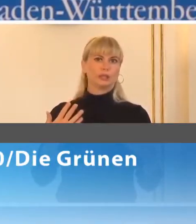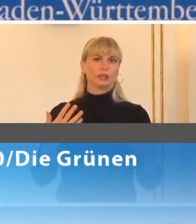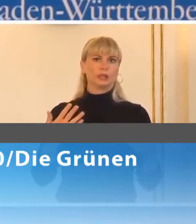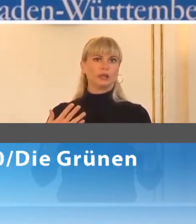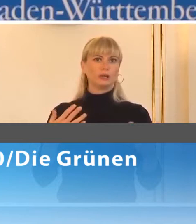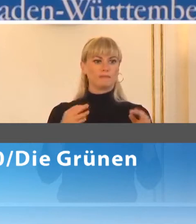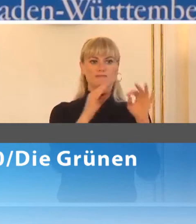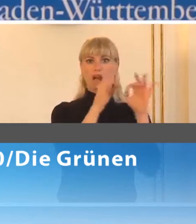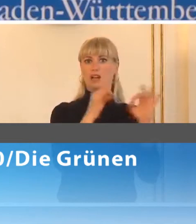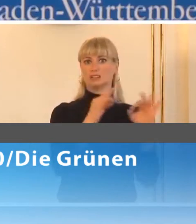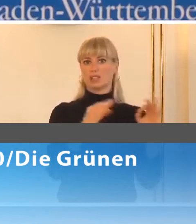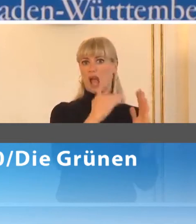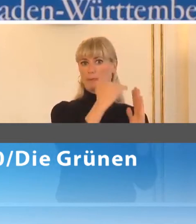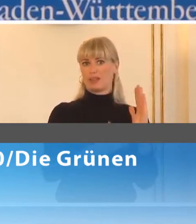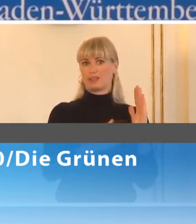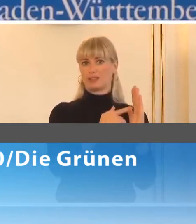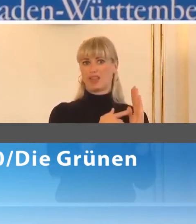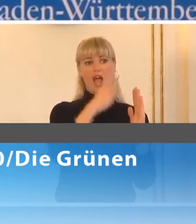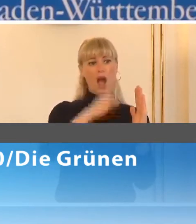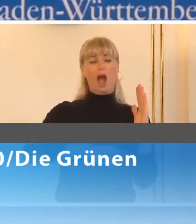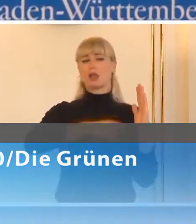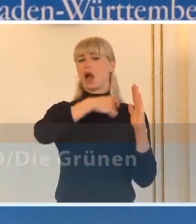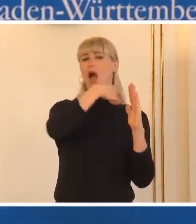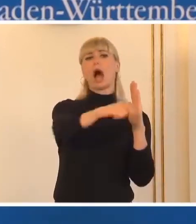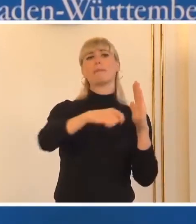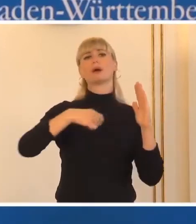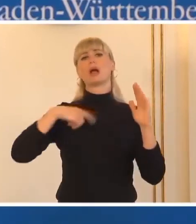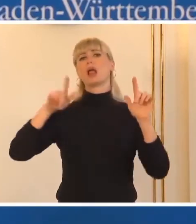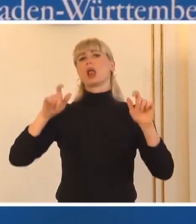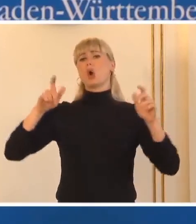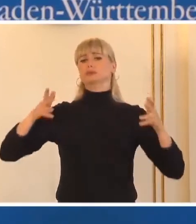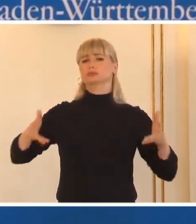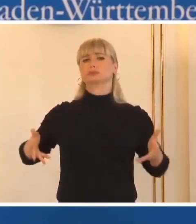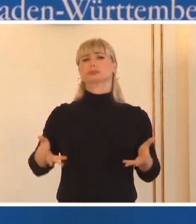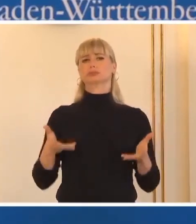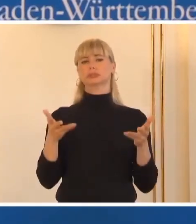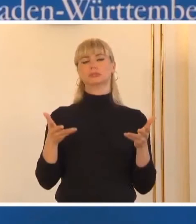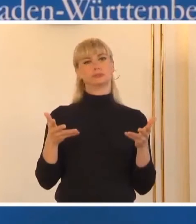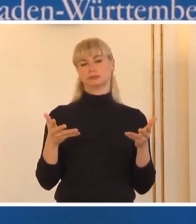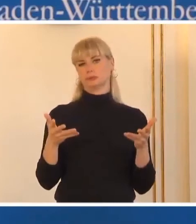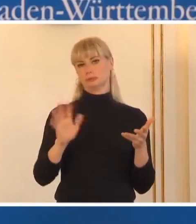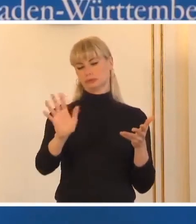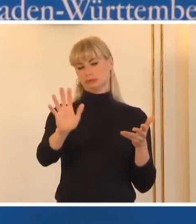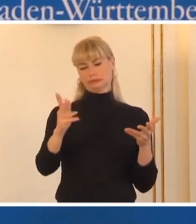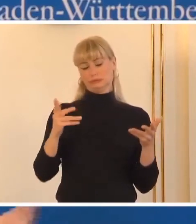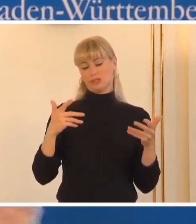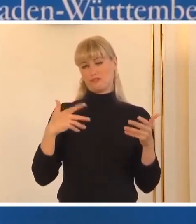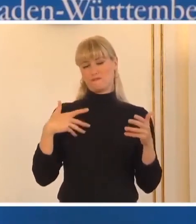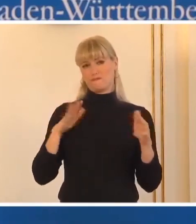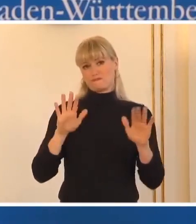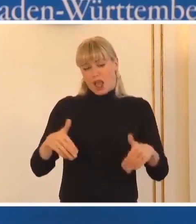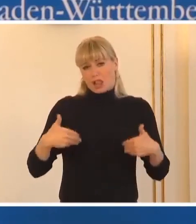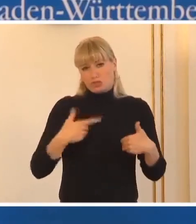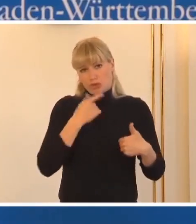auf einmal aufheben und können das auch nicht verantworten. Wir würden damit ein Signal senden, das